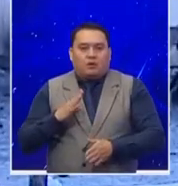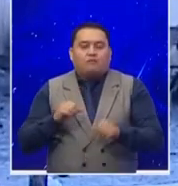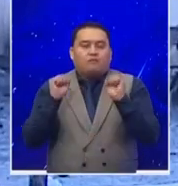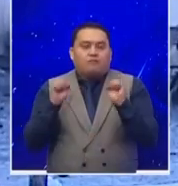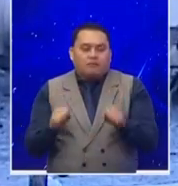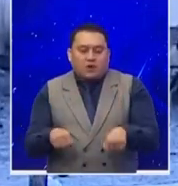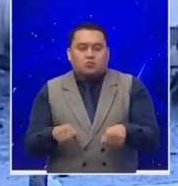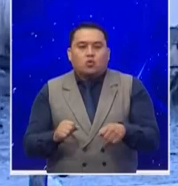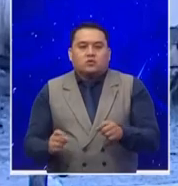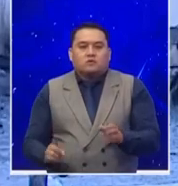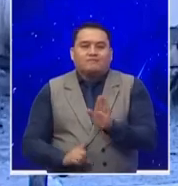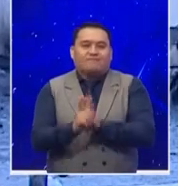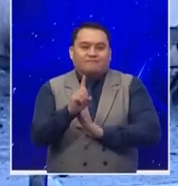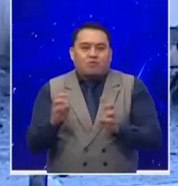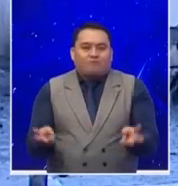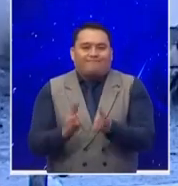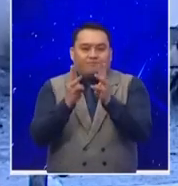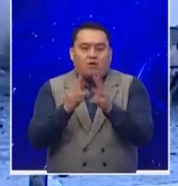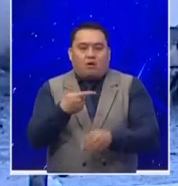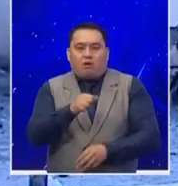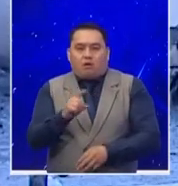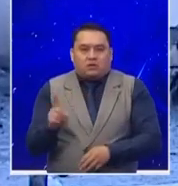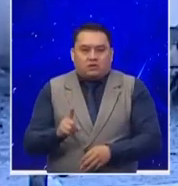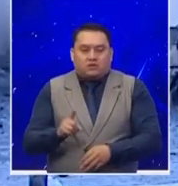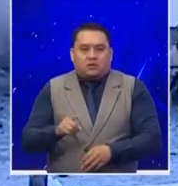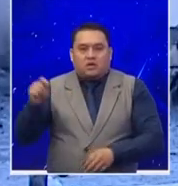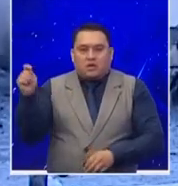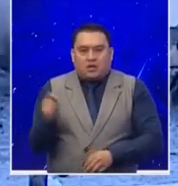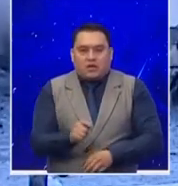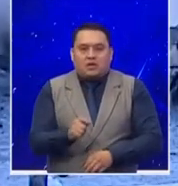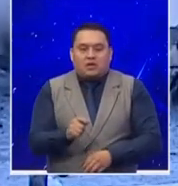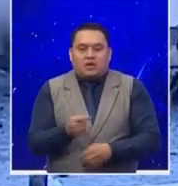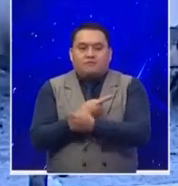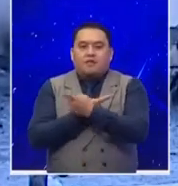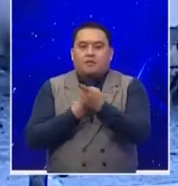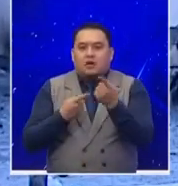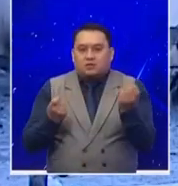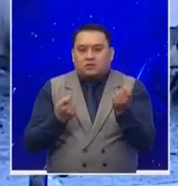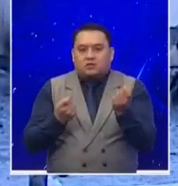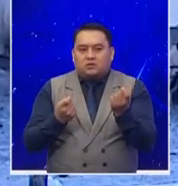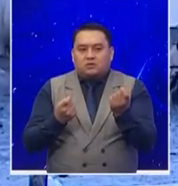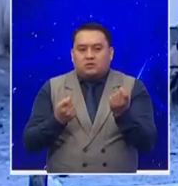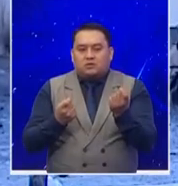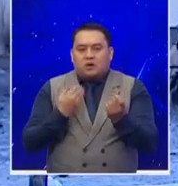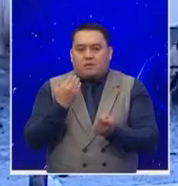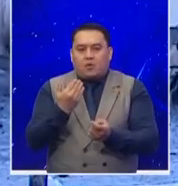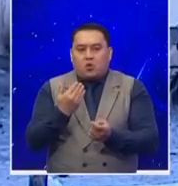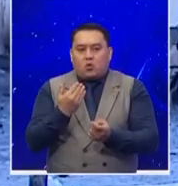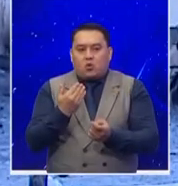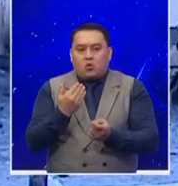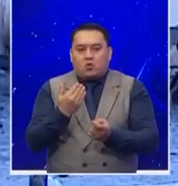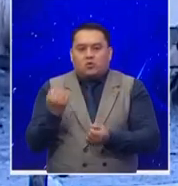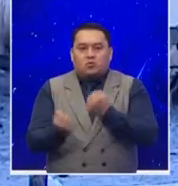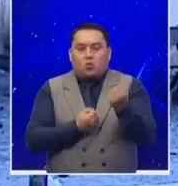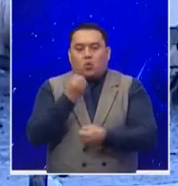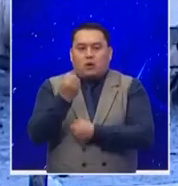Яғни біздің өрт сөндірушілердің тез арада келген мәліметі бойынша ол көліктерді бағанағы көлік